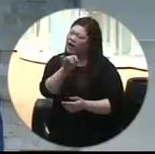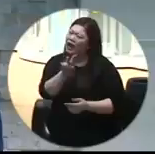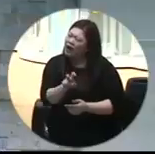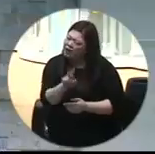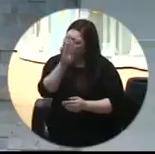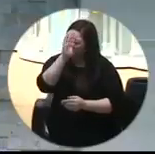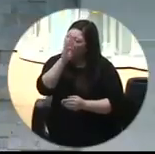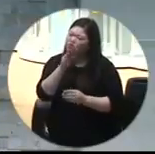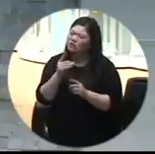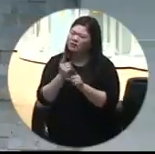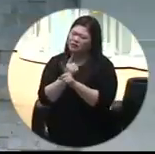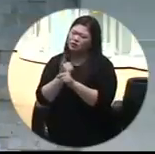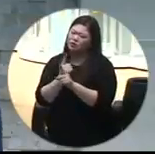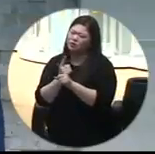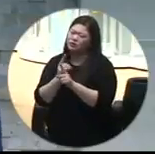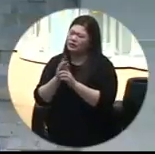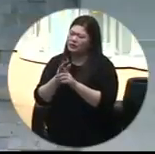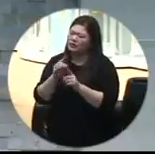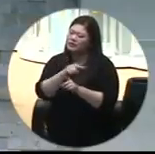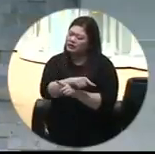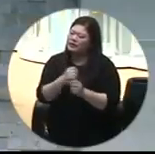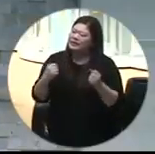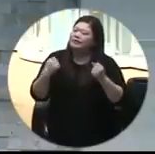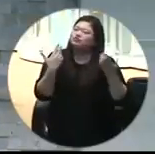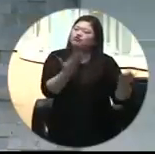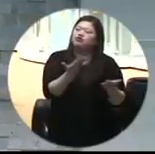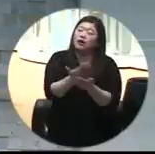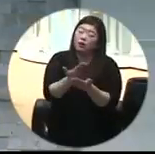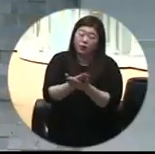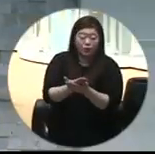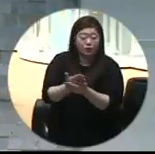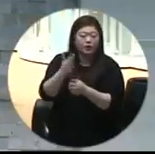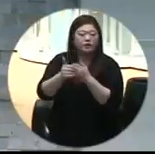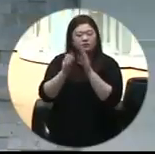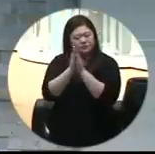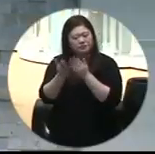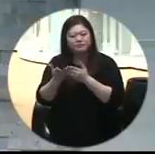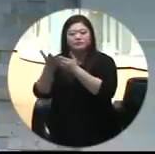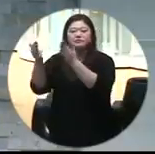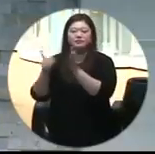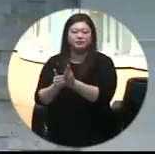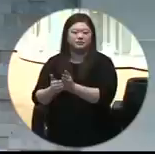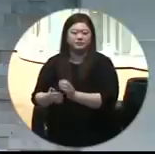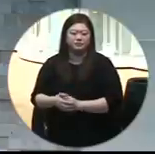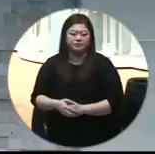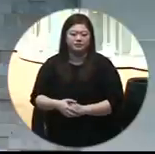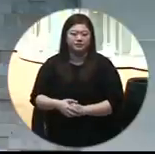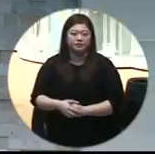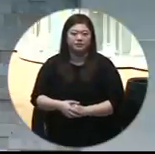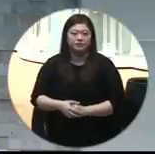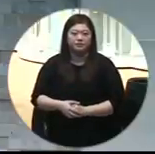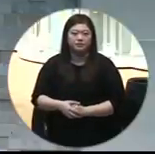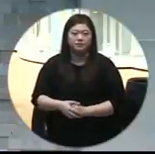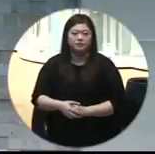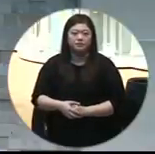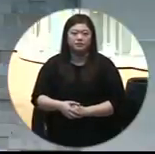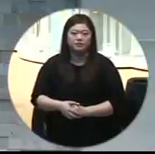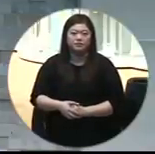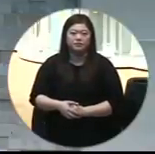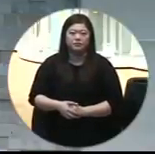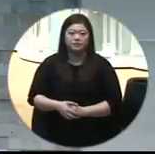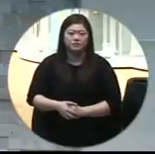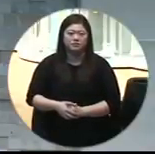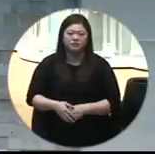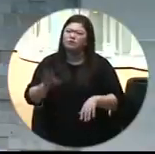이해가 안 돼요. 하나님 어떻게 이 집사님이 이렇게 명치까지 다 녹아내려야 되는 어려움